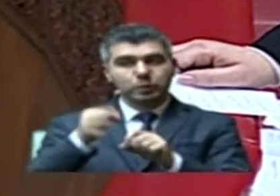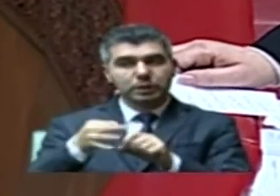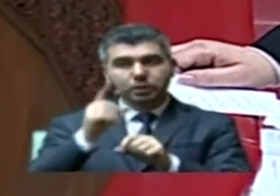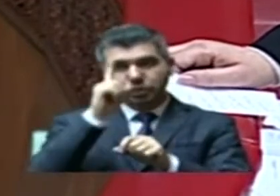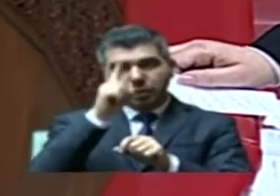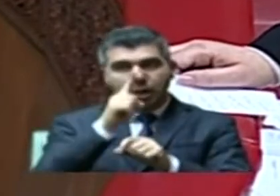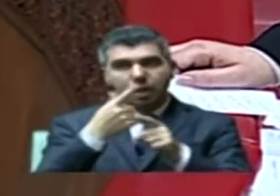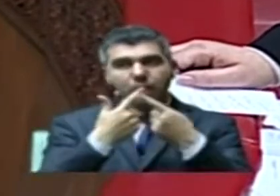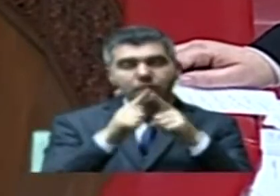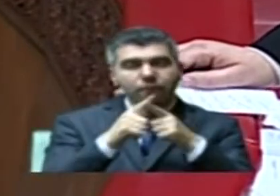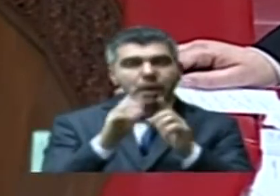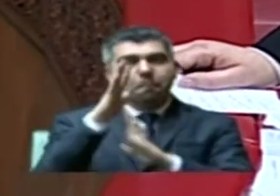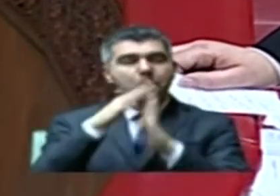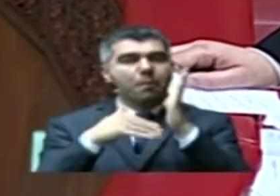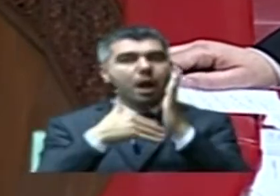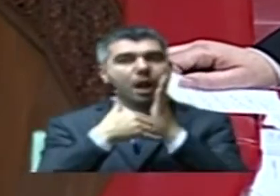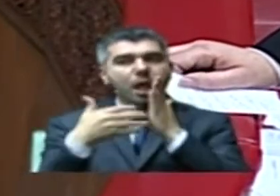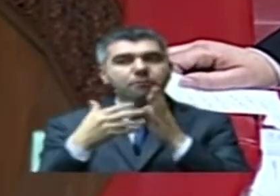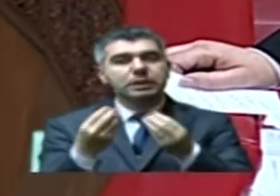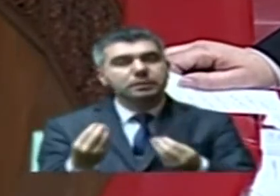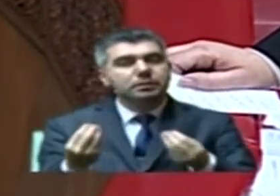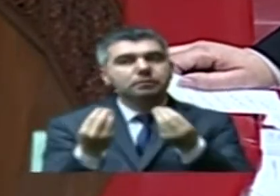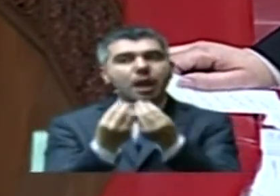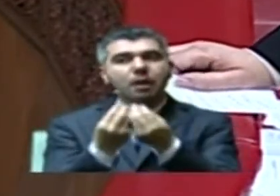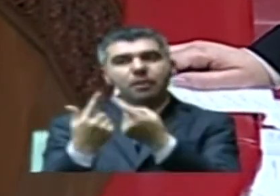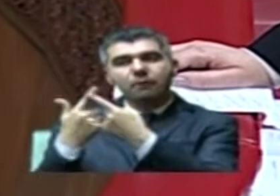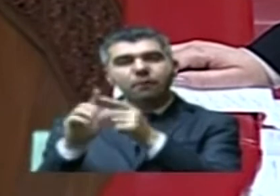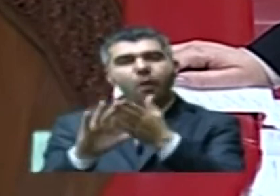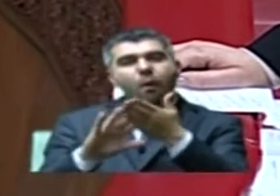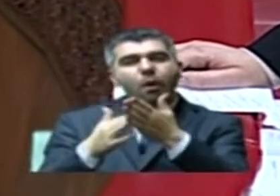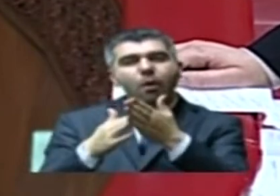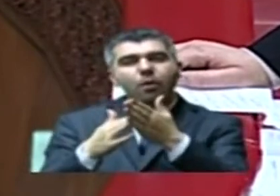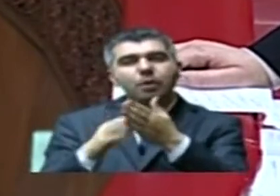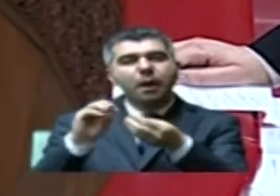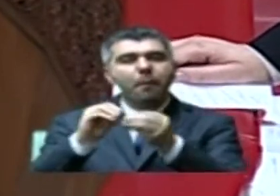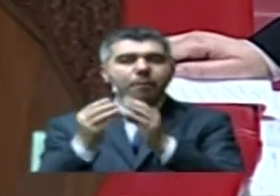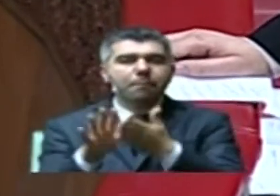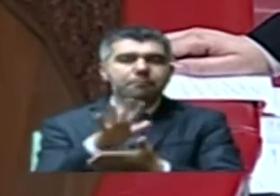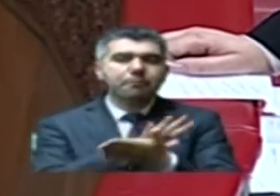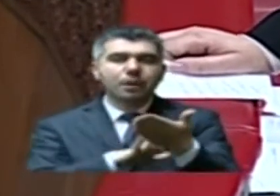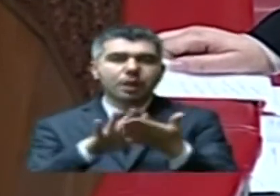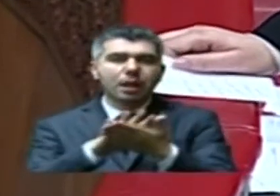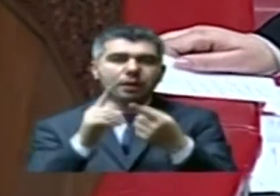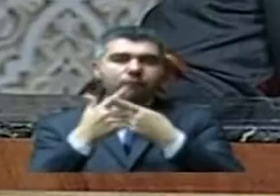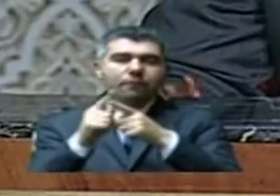هناك اراده حاضره وهناك برامج كذلك مواكبه من اجل تلافي كل هذه الاشكاليات اللي يمكن لها تاثر على الوضعيه ديال الصانع التقليدي.